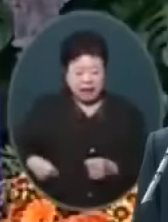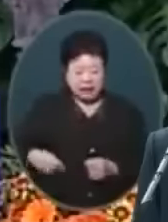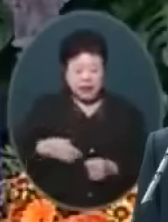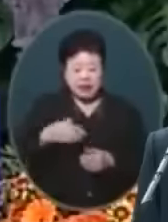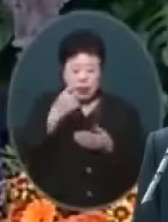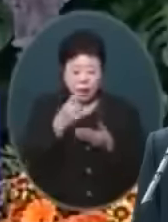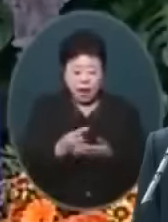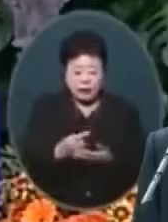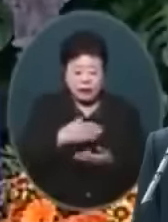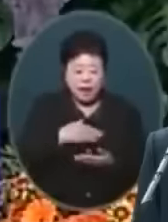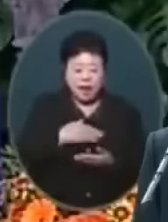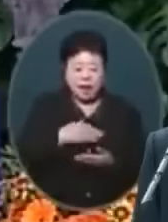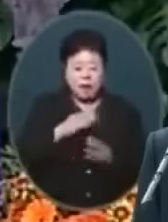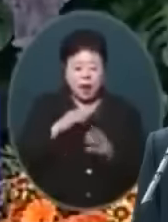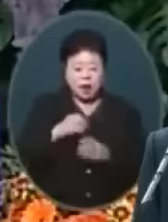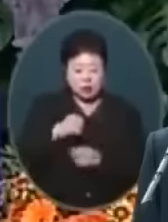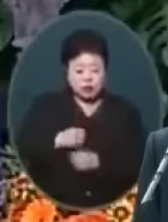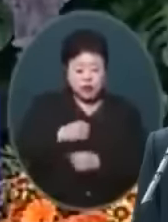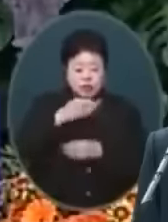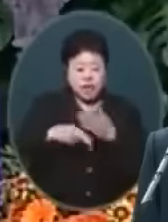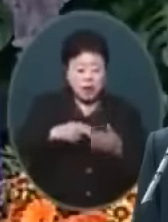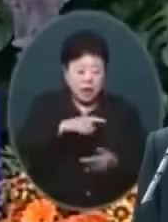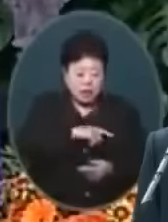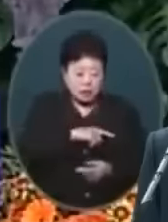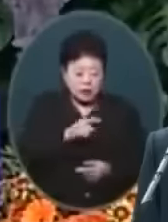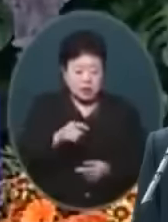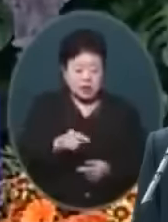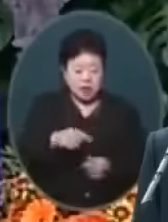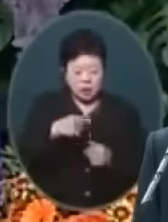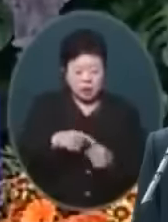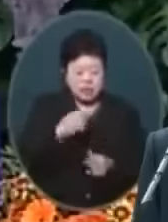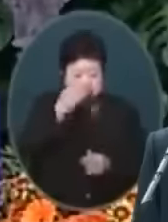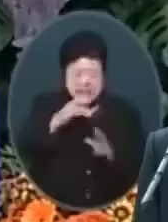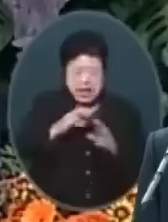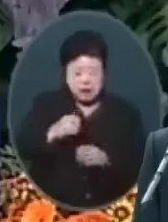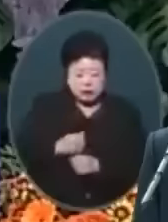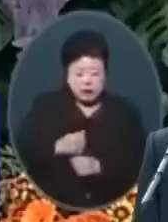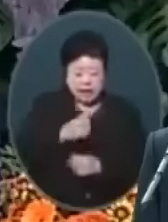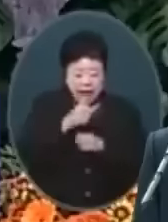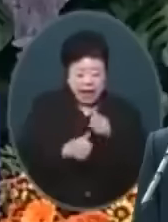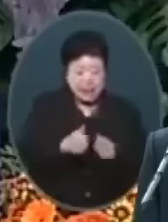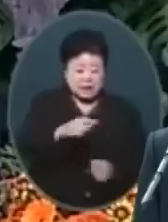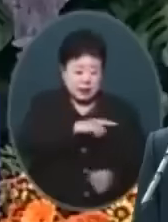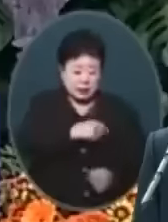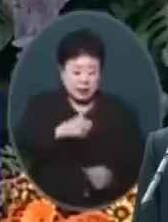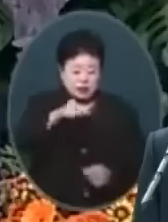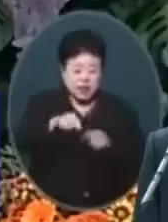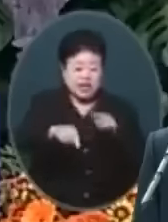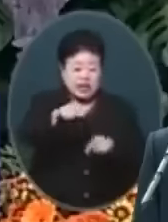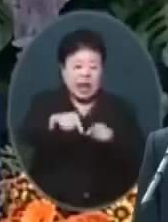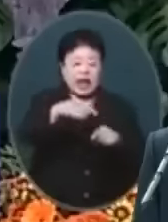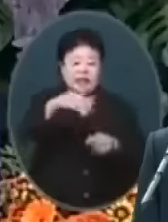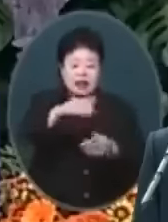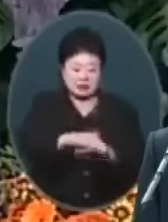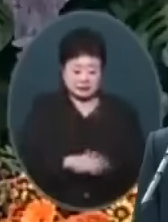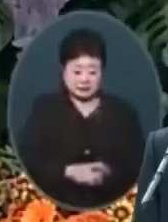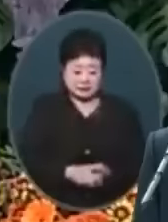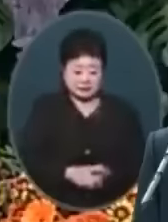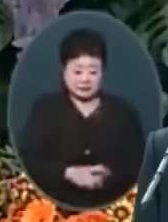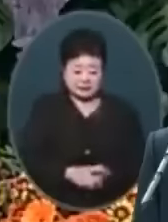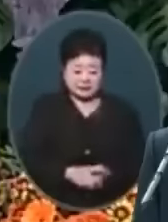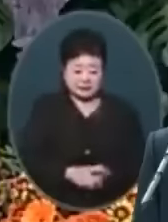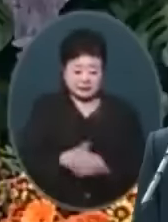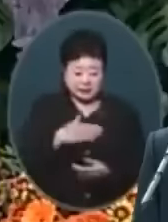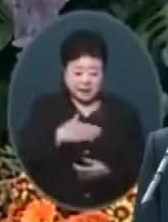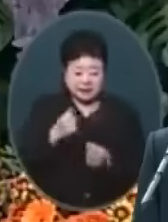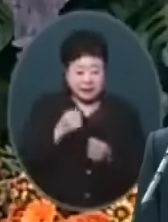내게 나오나 나는 만군의 야훼의 이름 곧 내가 모욕하는 이스라엘 군대의 하나님의 이름으로 내게 나가노라.